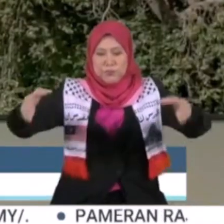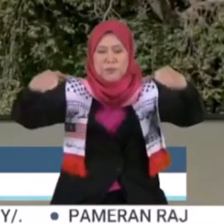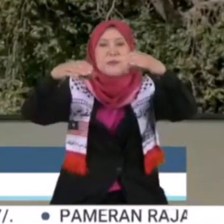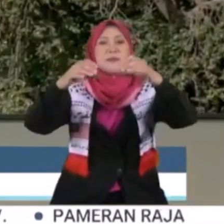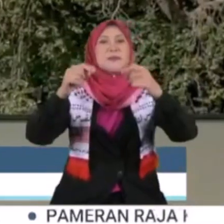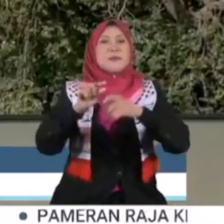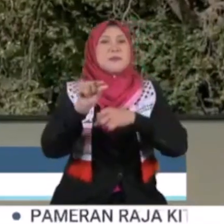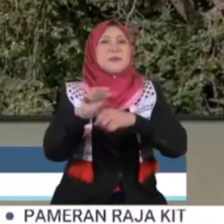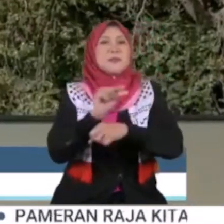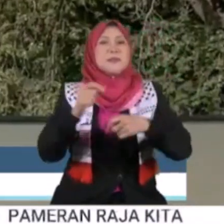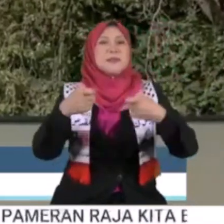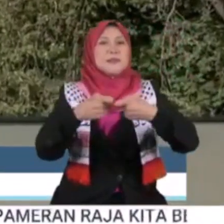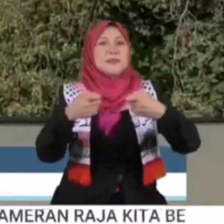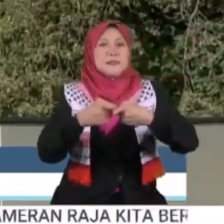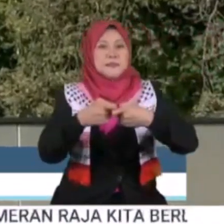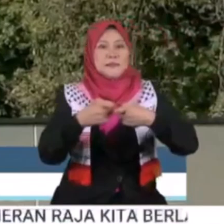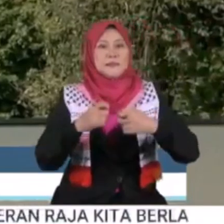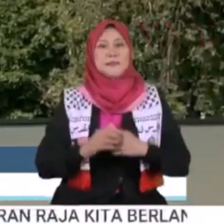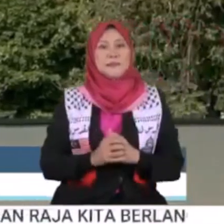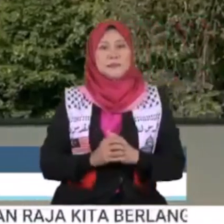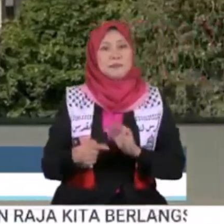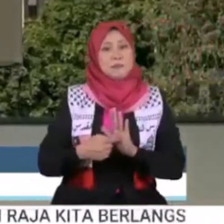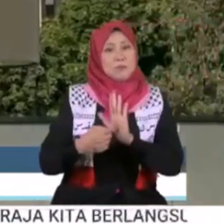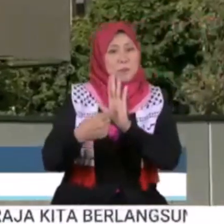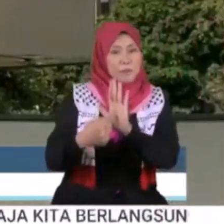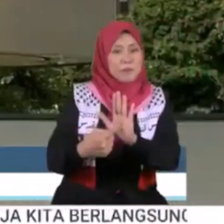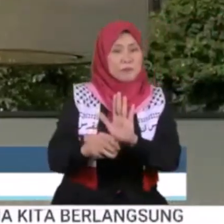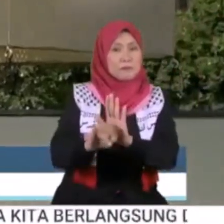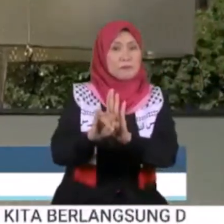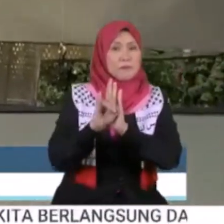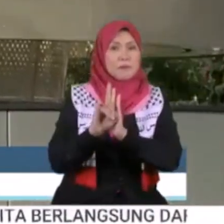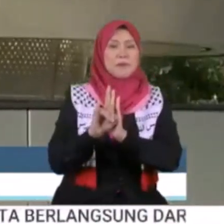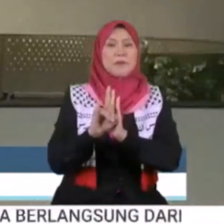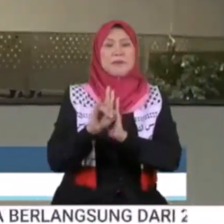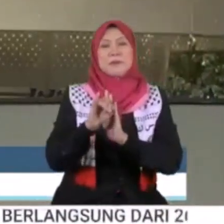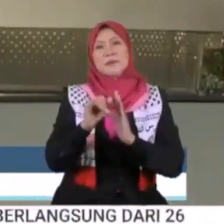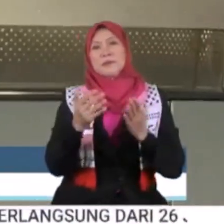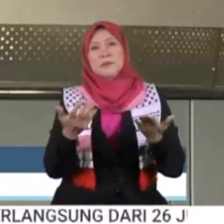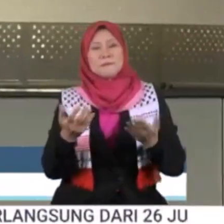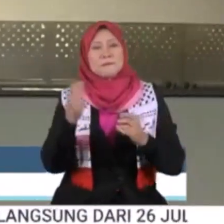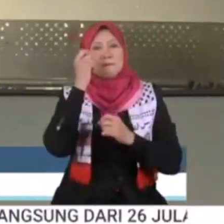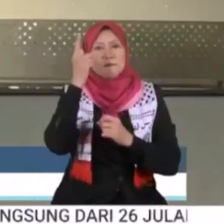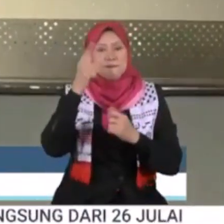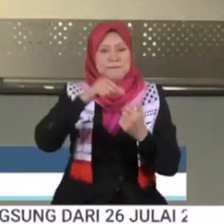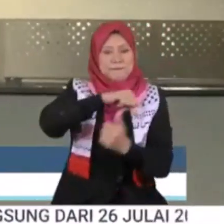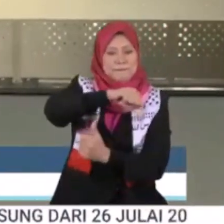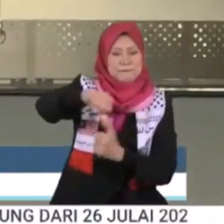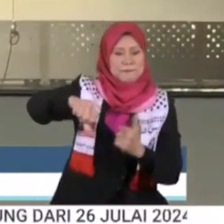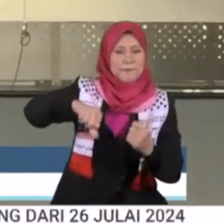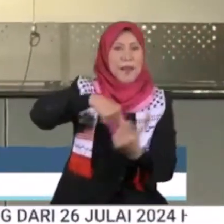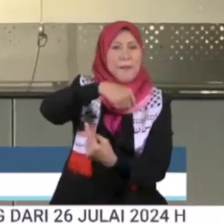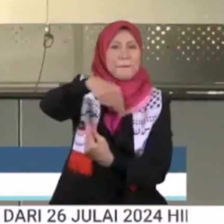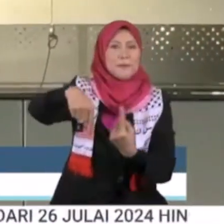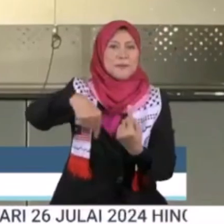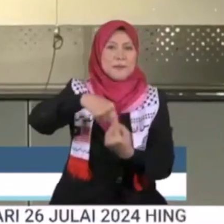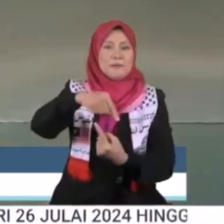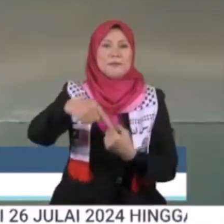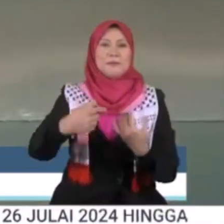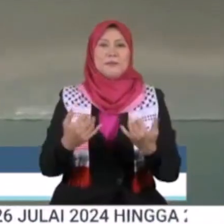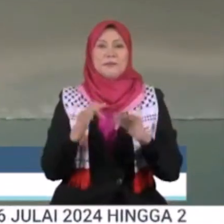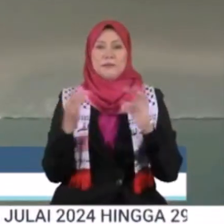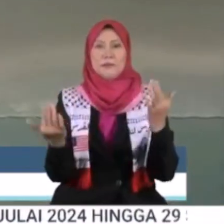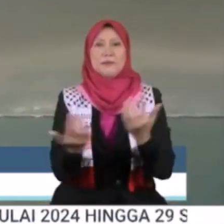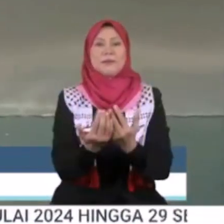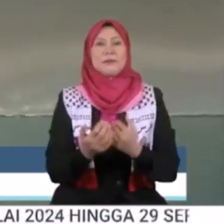oleh elektrik sepenuhnya. Ia sebagai simbolik ke arah kelestarian dan kesedaran alam sekitar. Wap air